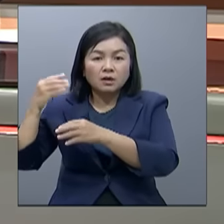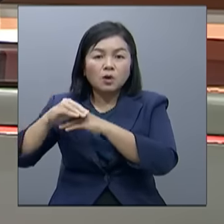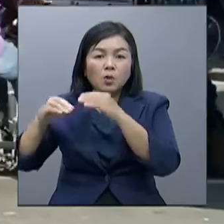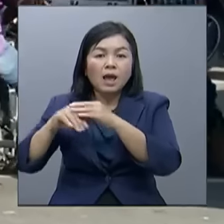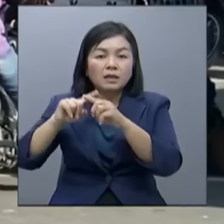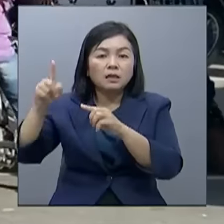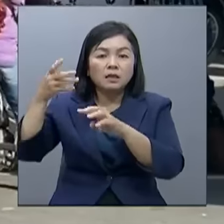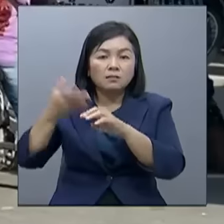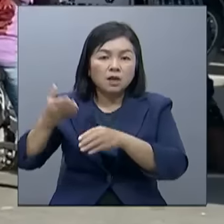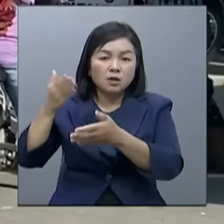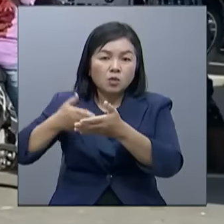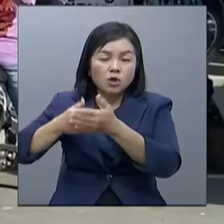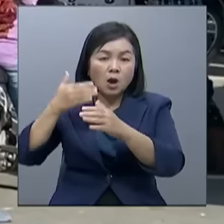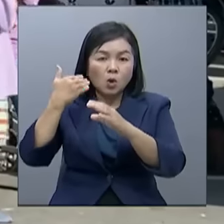ะ